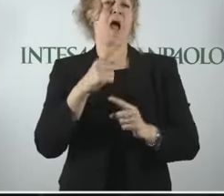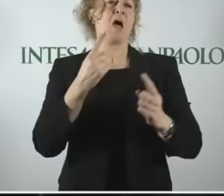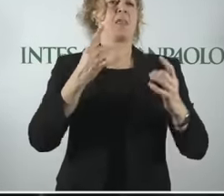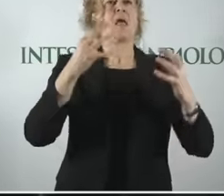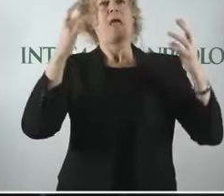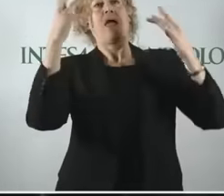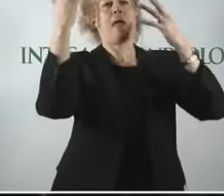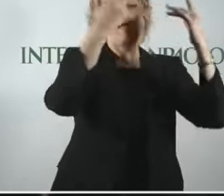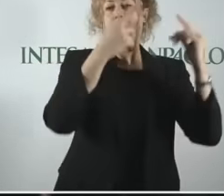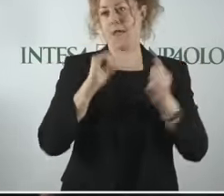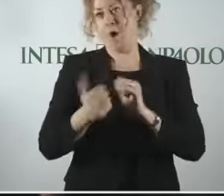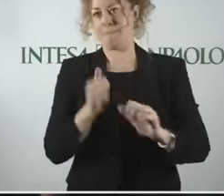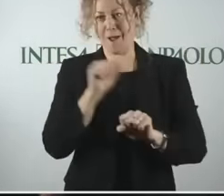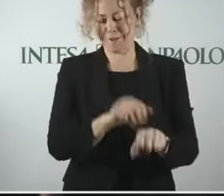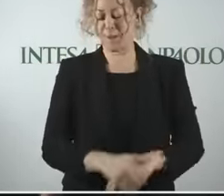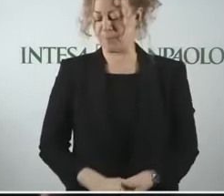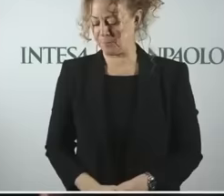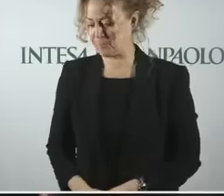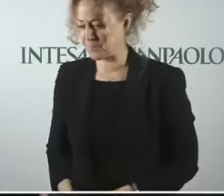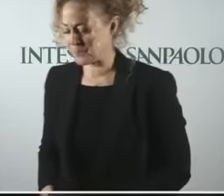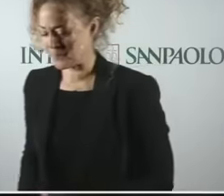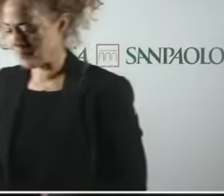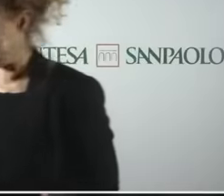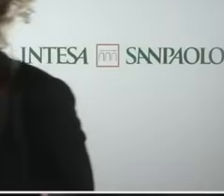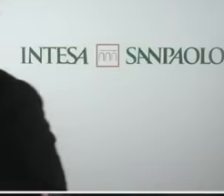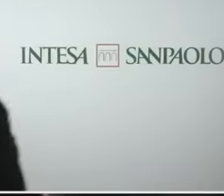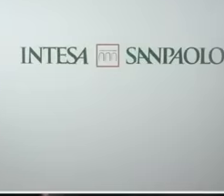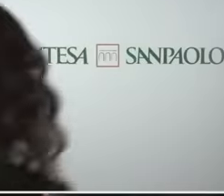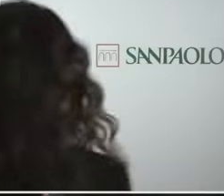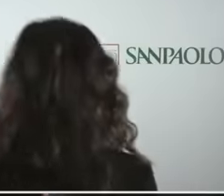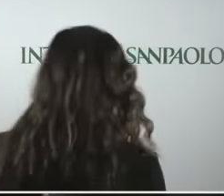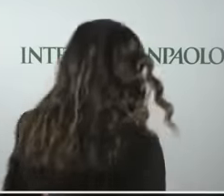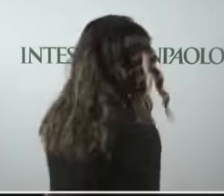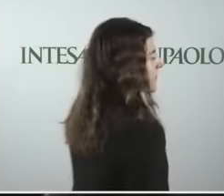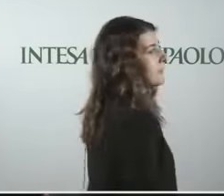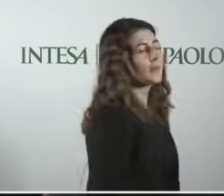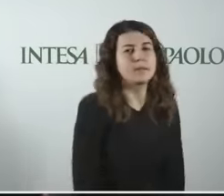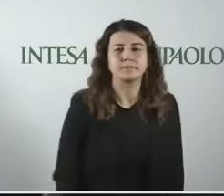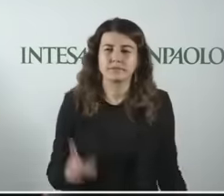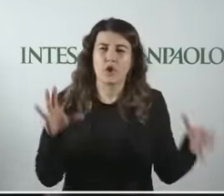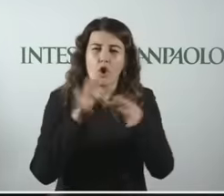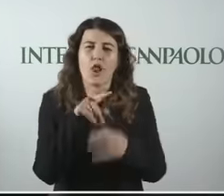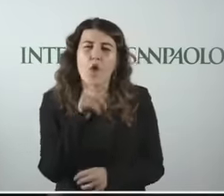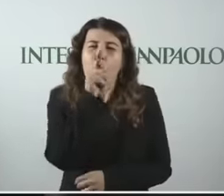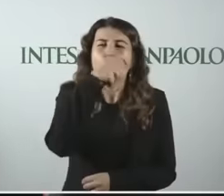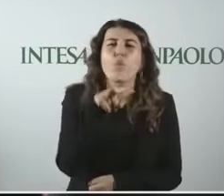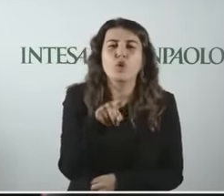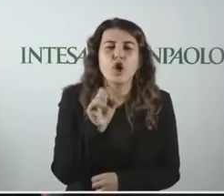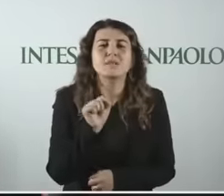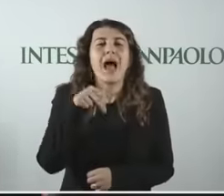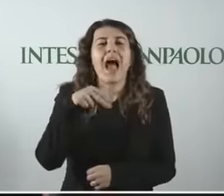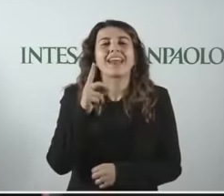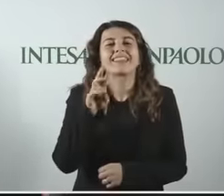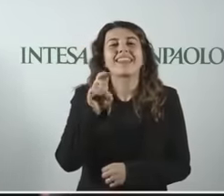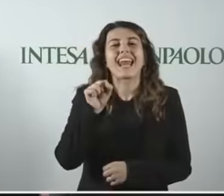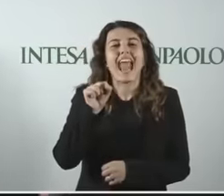cosa a proposito di raffigurazioni c'è una domanda che riguarda proprio questa una curiosità di Andrea che ci